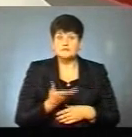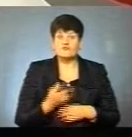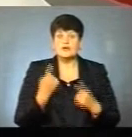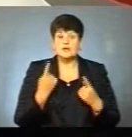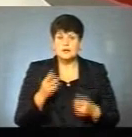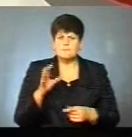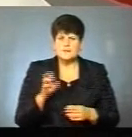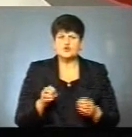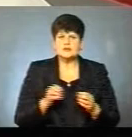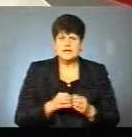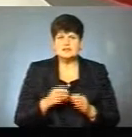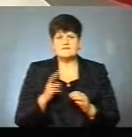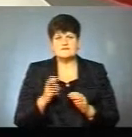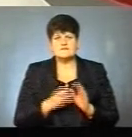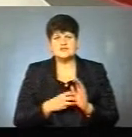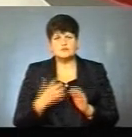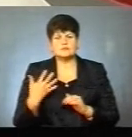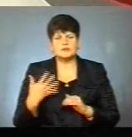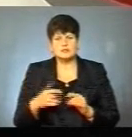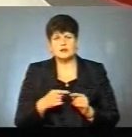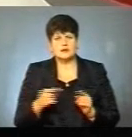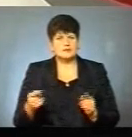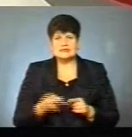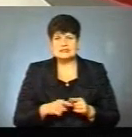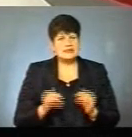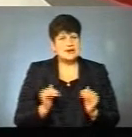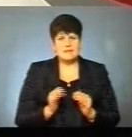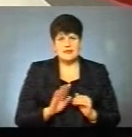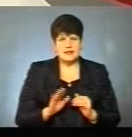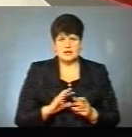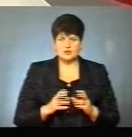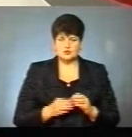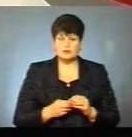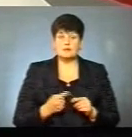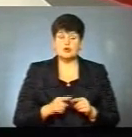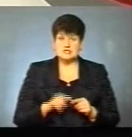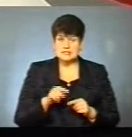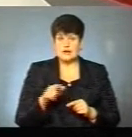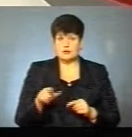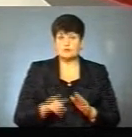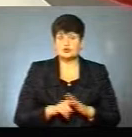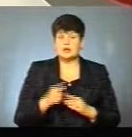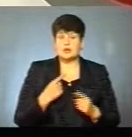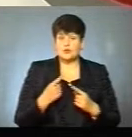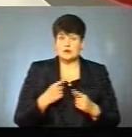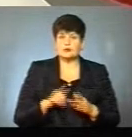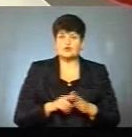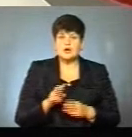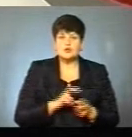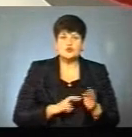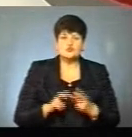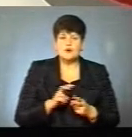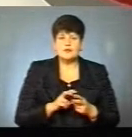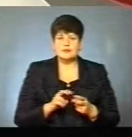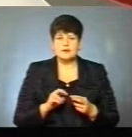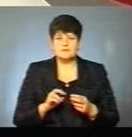він 510, 850, так. Це не маленька сума, скажімо так. І про це люди почали говорити, і почали шукати колапс